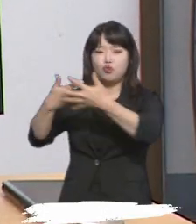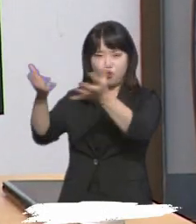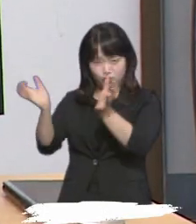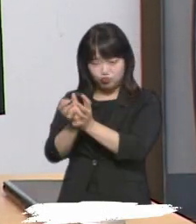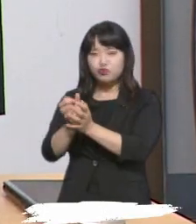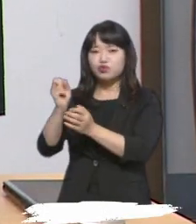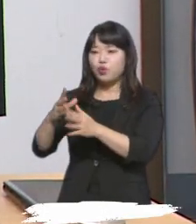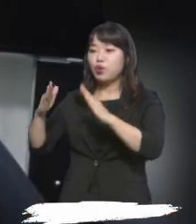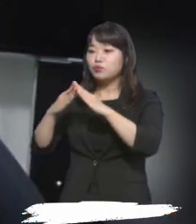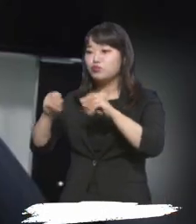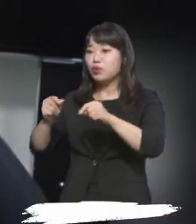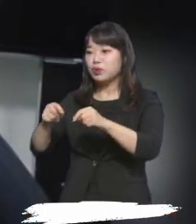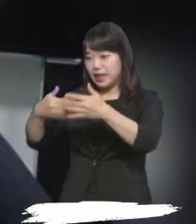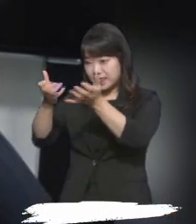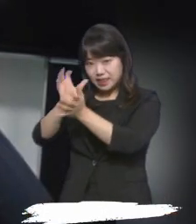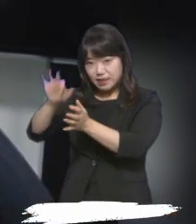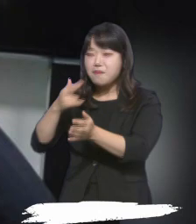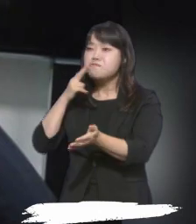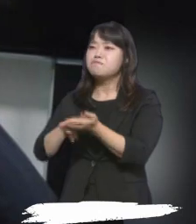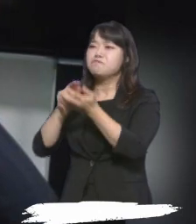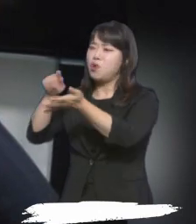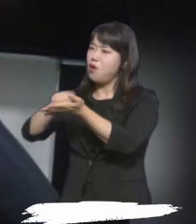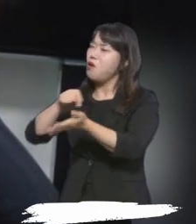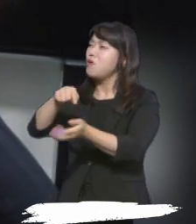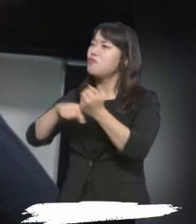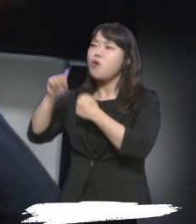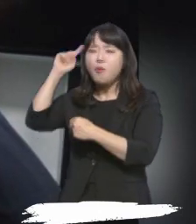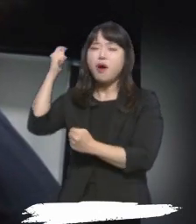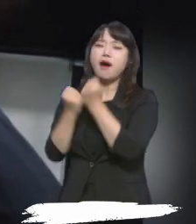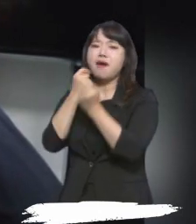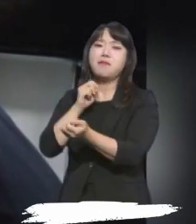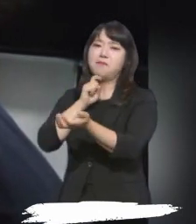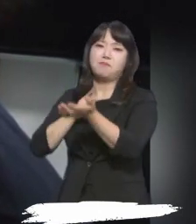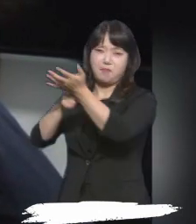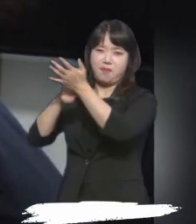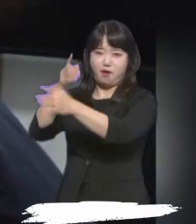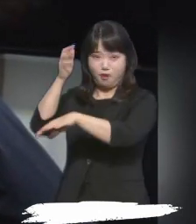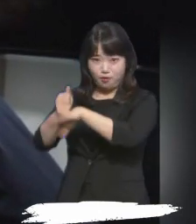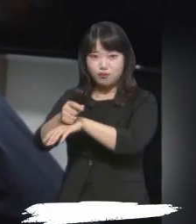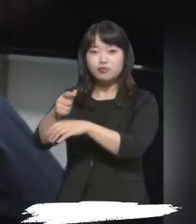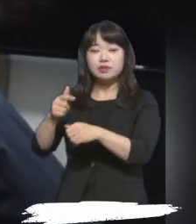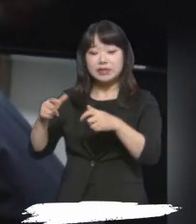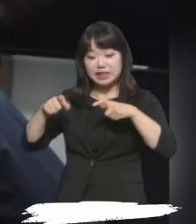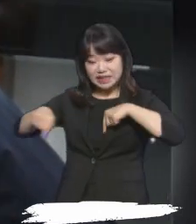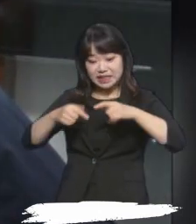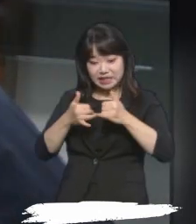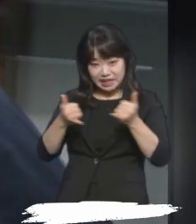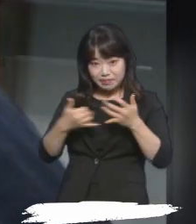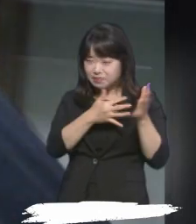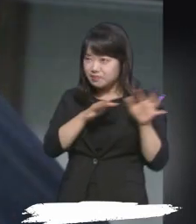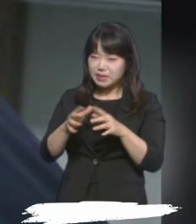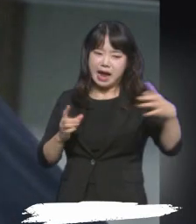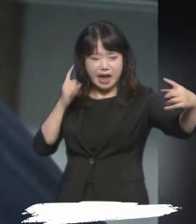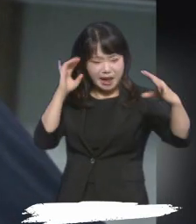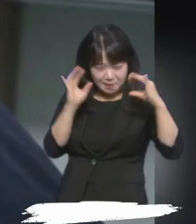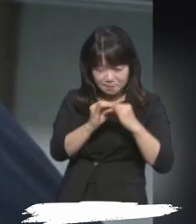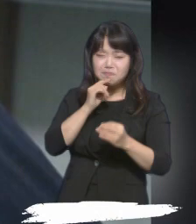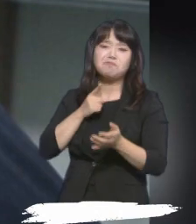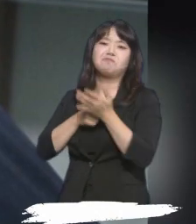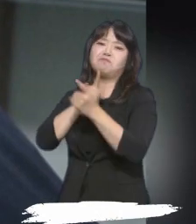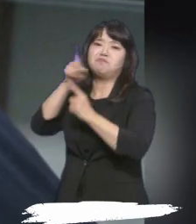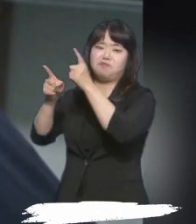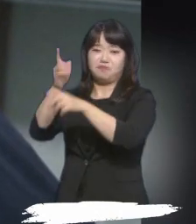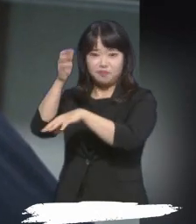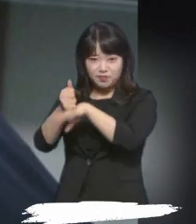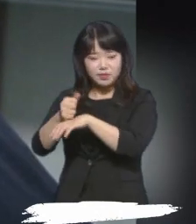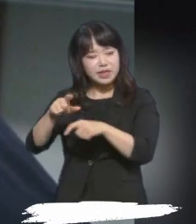각각 전달했습니다. 이후 지역 정치권이 나서 설계 변경을 요청했습니다. 지역구 국회의원인 오기영 의원은